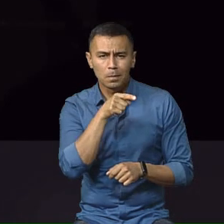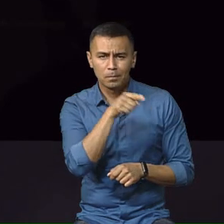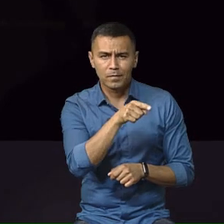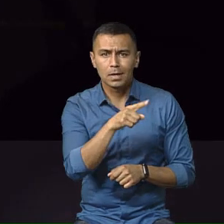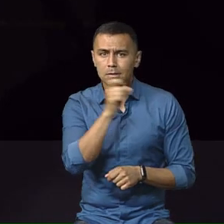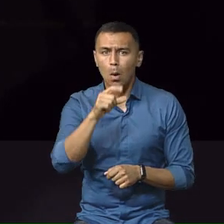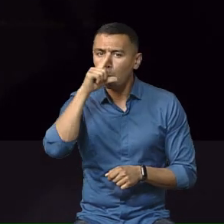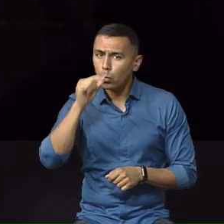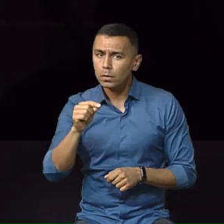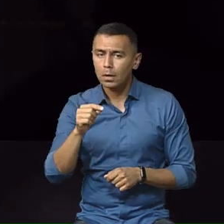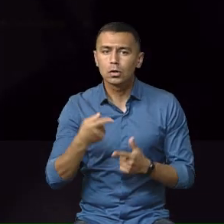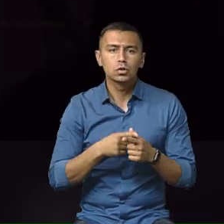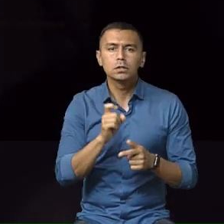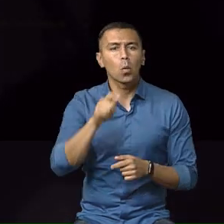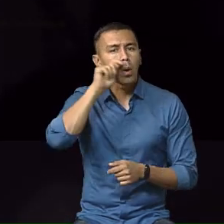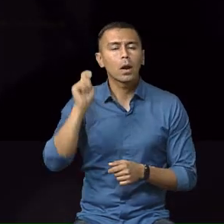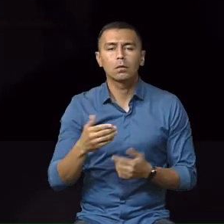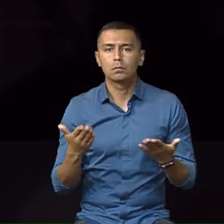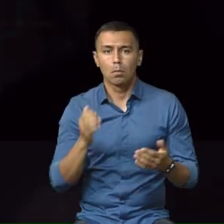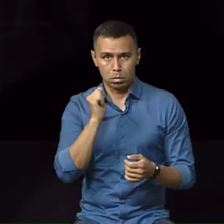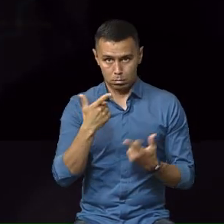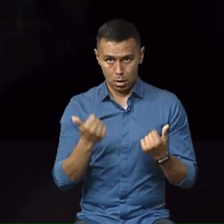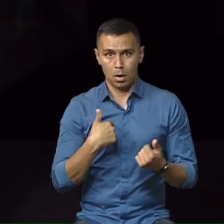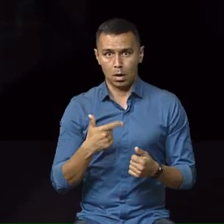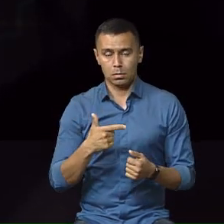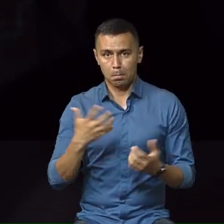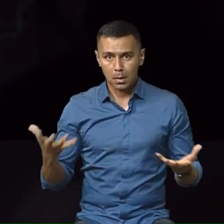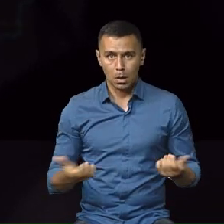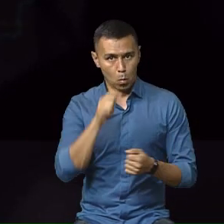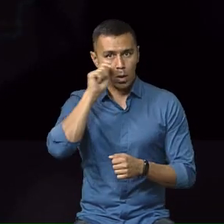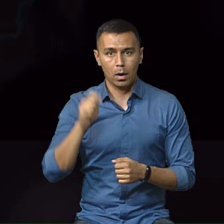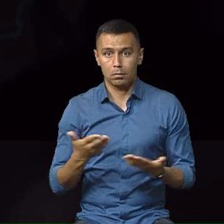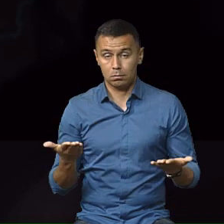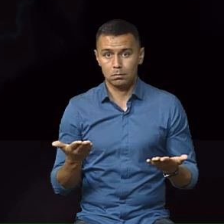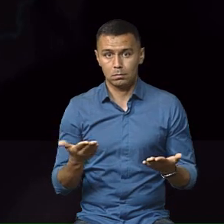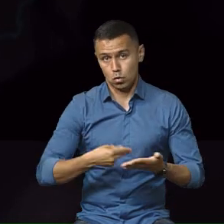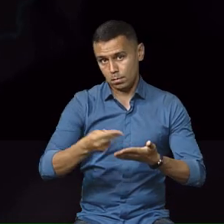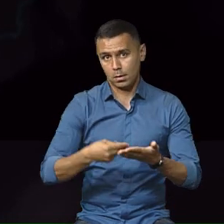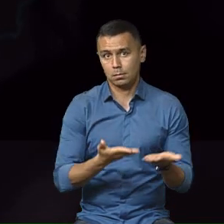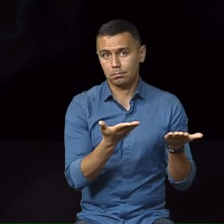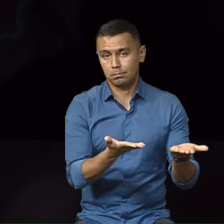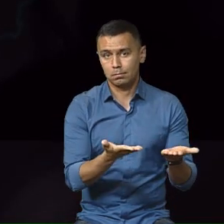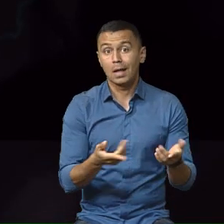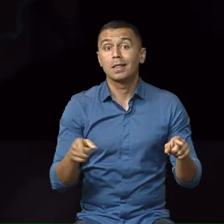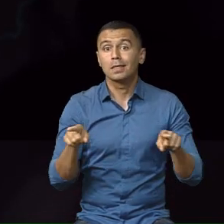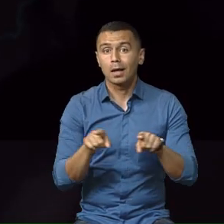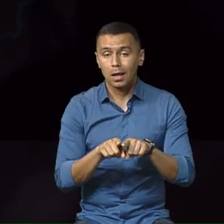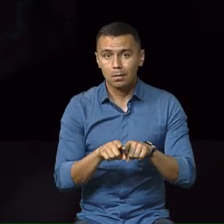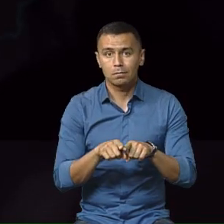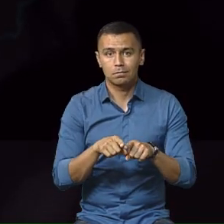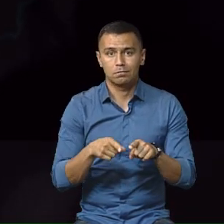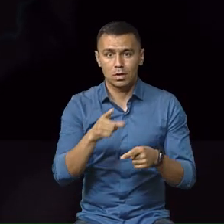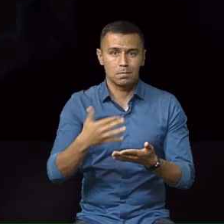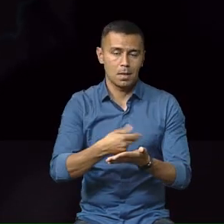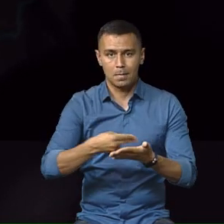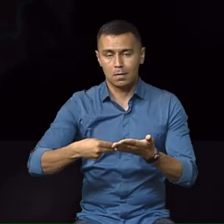за Путіна чи за Україну? Бабка каже, звісно, за Україну. Розпишіться. Отаким макаром збирали підписи.